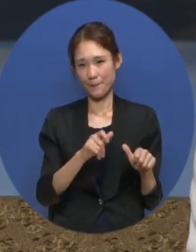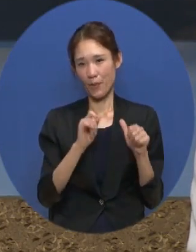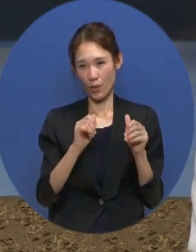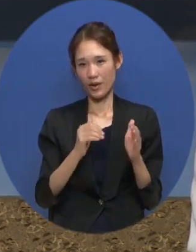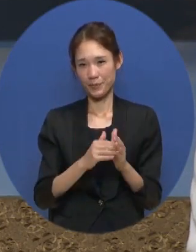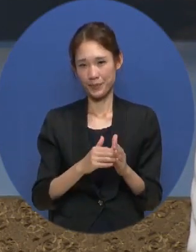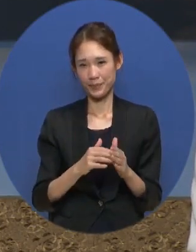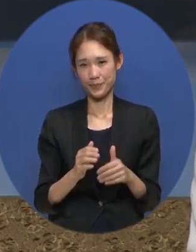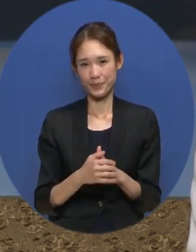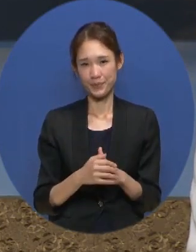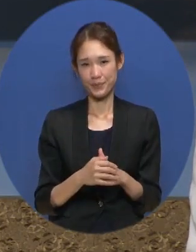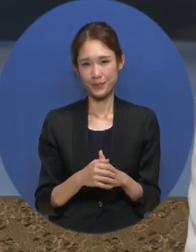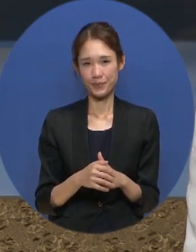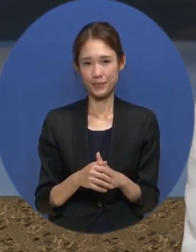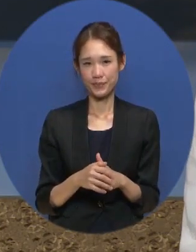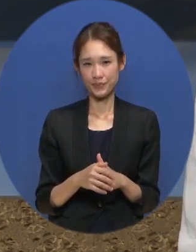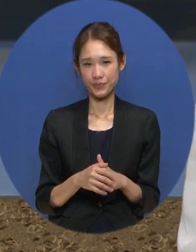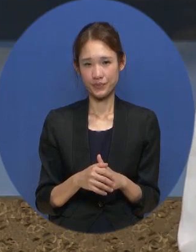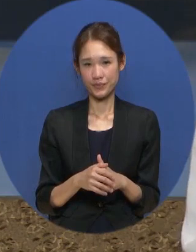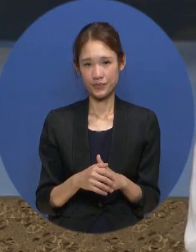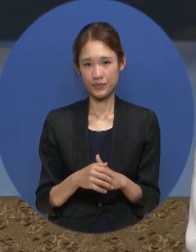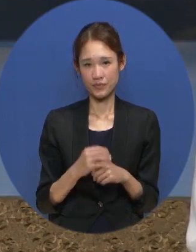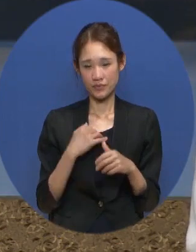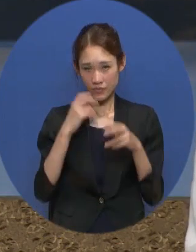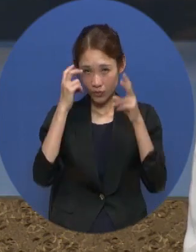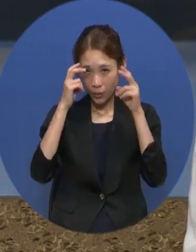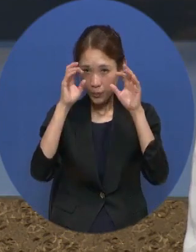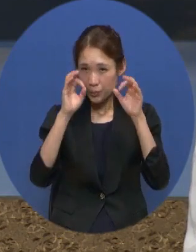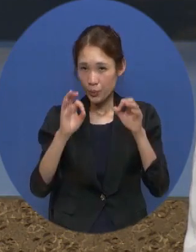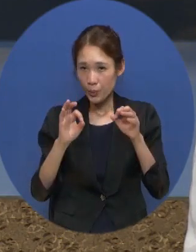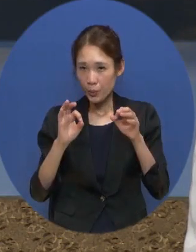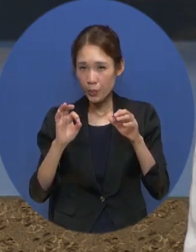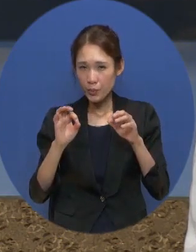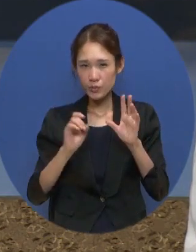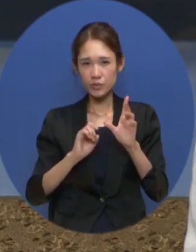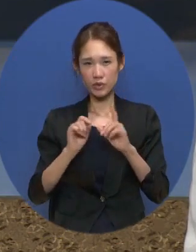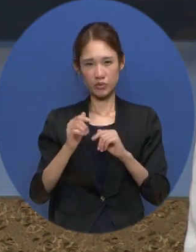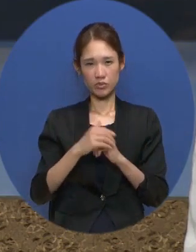있고요. 그리고 저희 회사에 보면은 되게 그